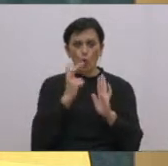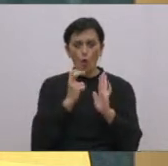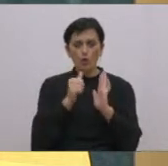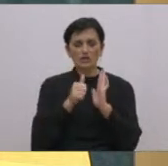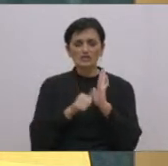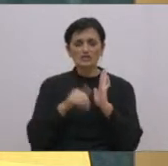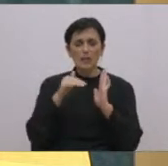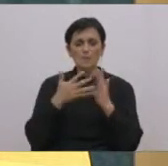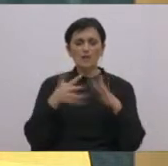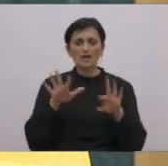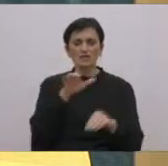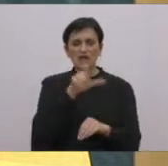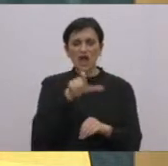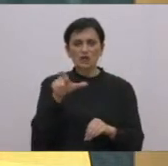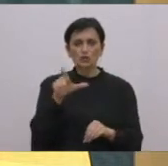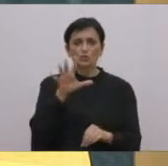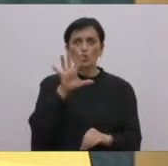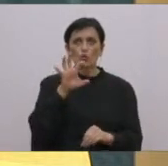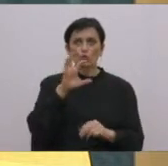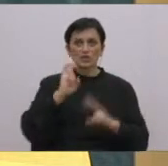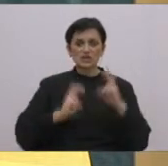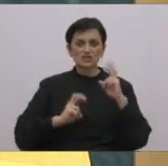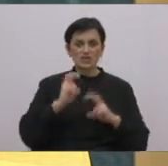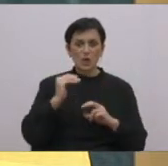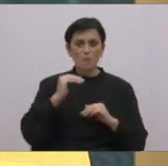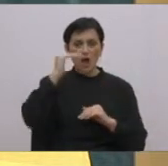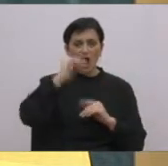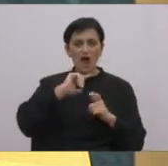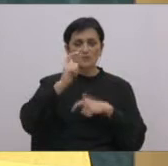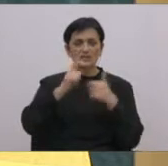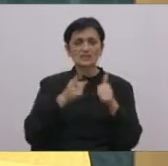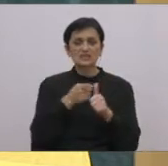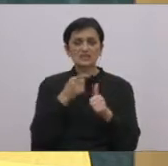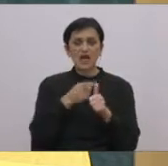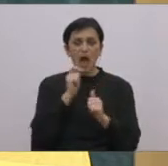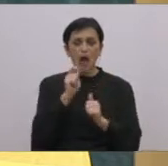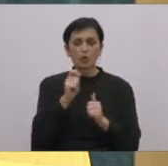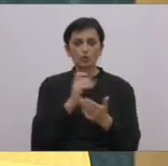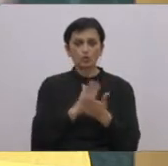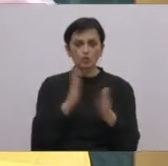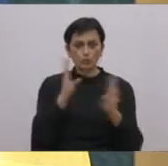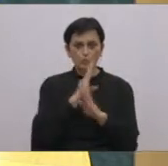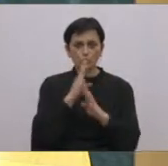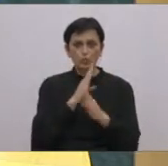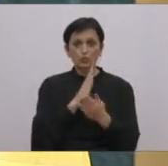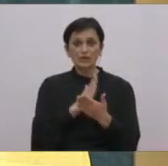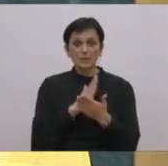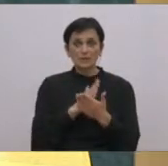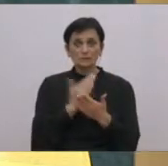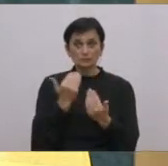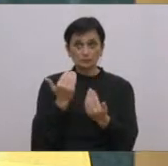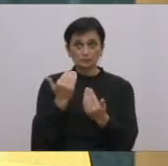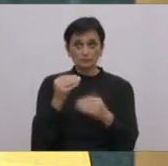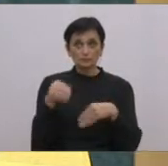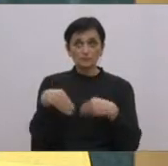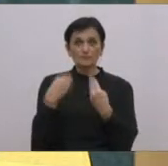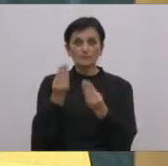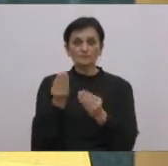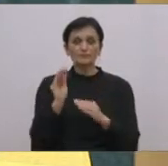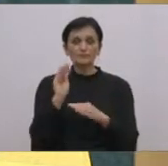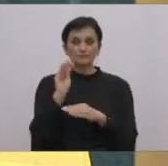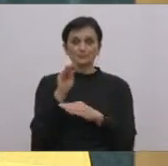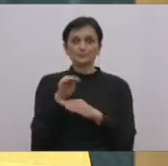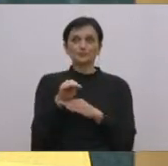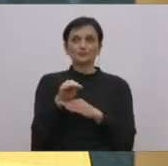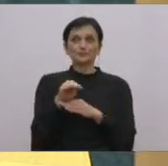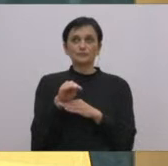263000-ზე მეტ ადამიანს 500 საწარმოს აქვს მაღალმთიანი სტატუსი, რაც ბუნებრივია, მათ აძლევთ დამატებითი, ასე